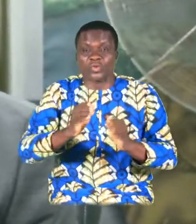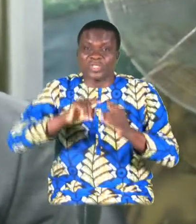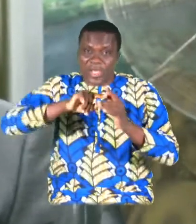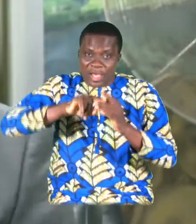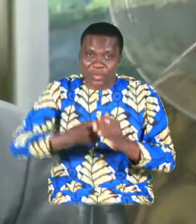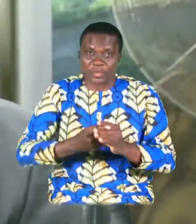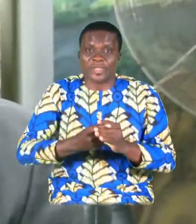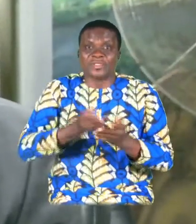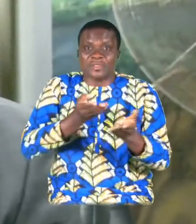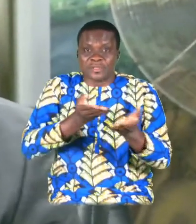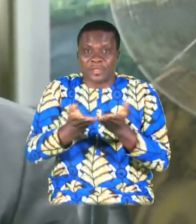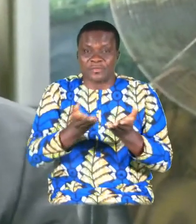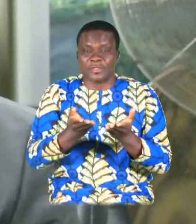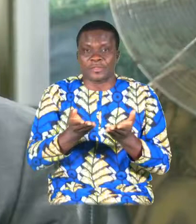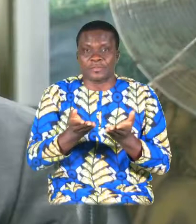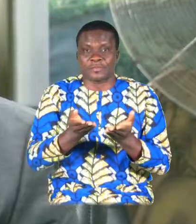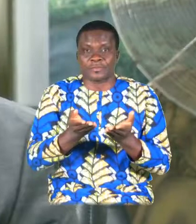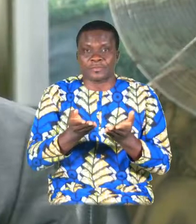reprendre service.